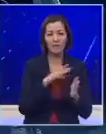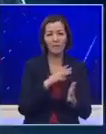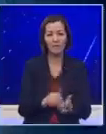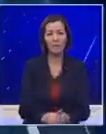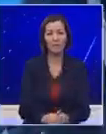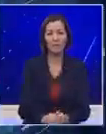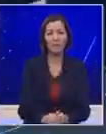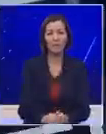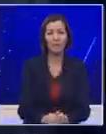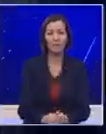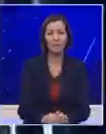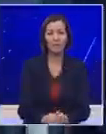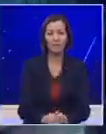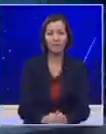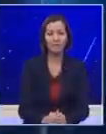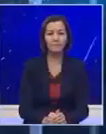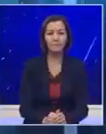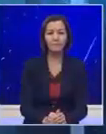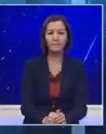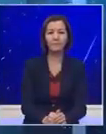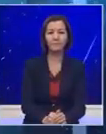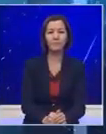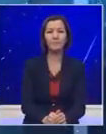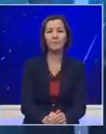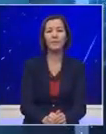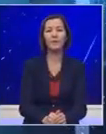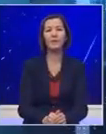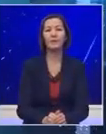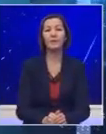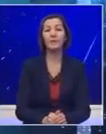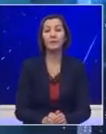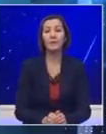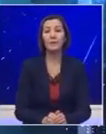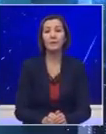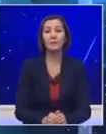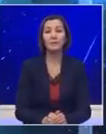Амина Құдайберген, Надежда Белова, Жаслан Шынкенже, Жетісу арнасы.